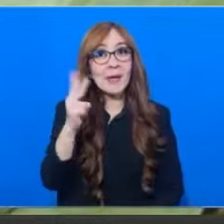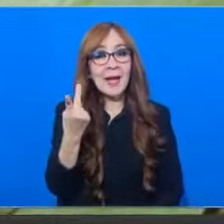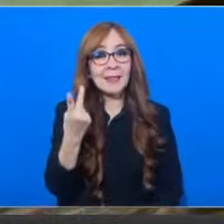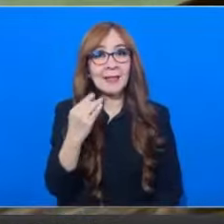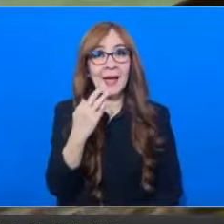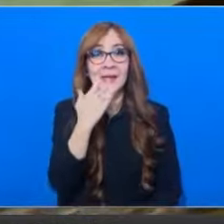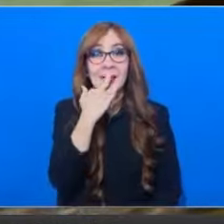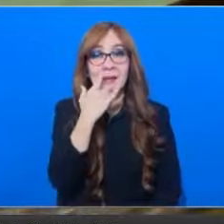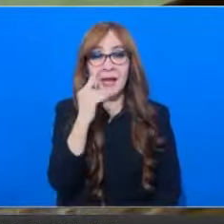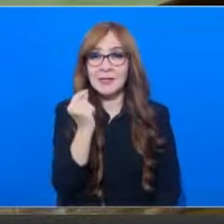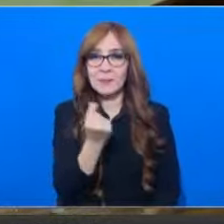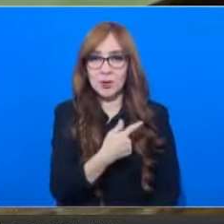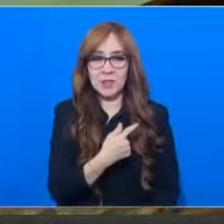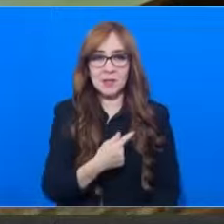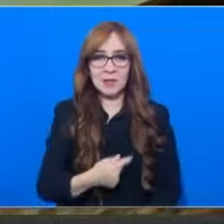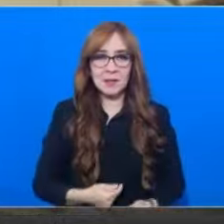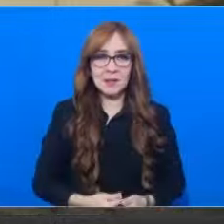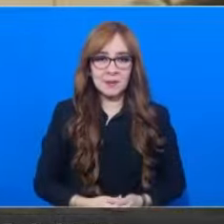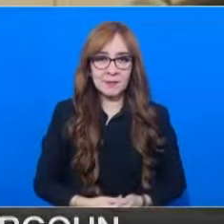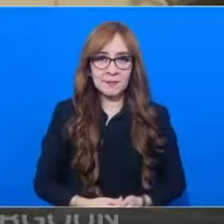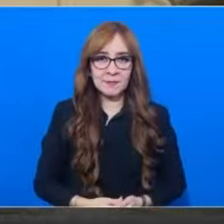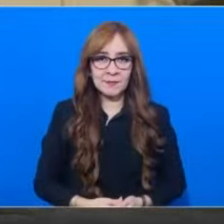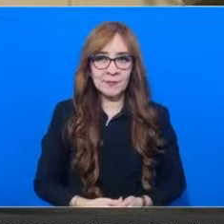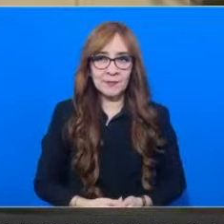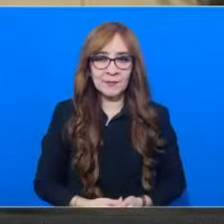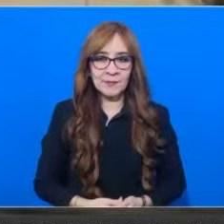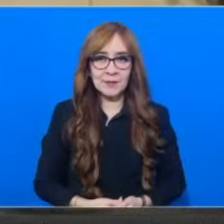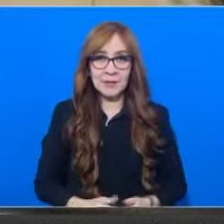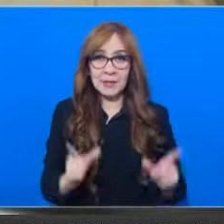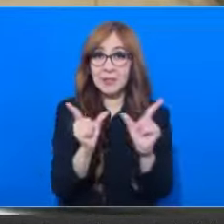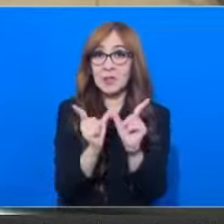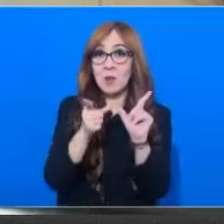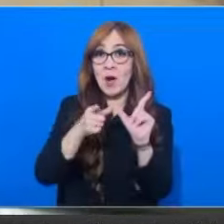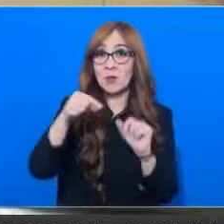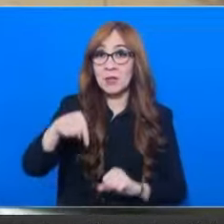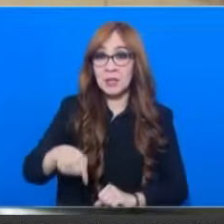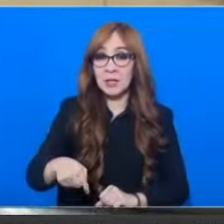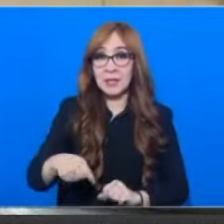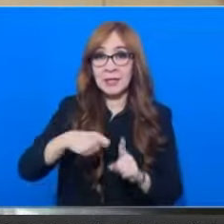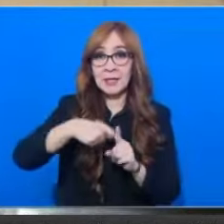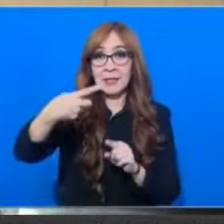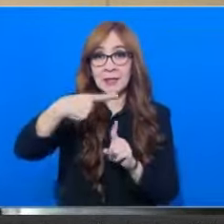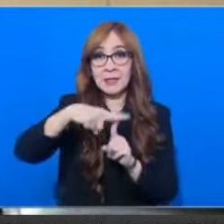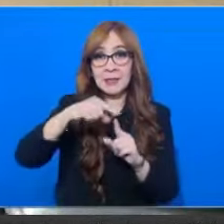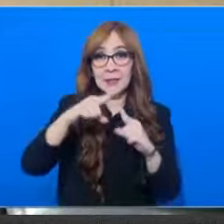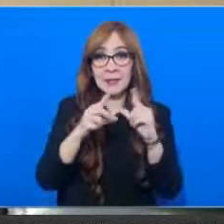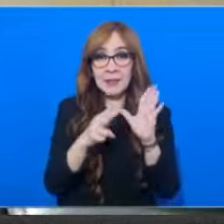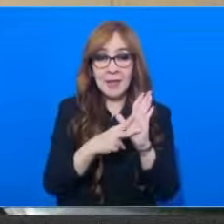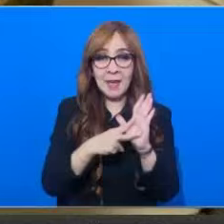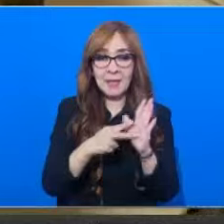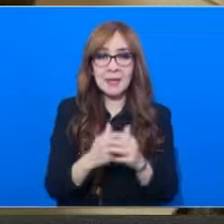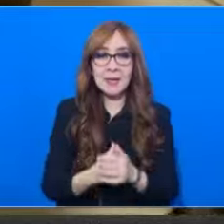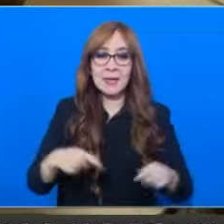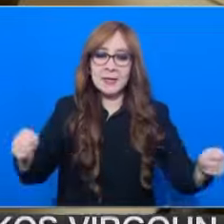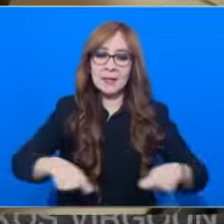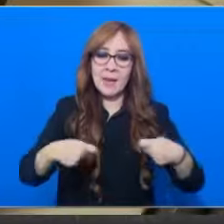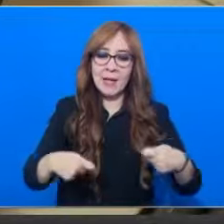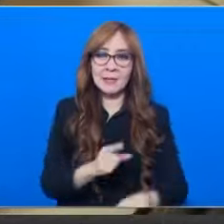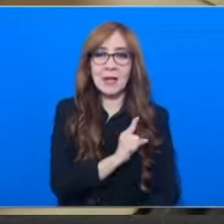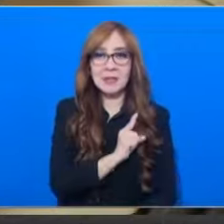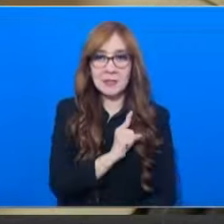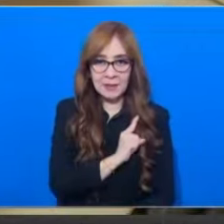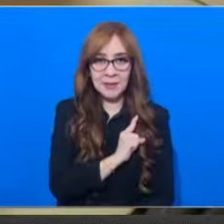sate marangi kebanyakan. Di rumah produksi ini, ketan bakar juga dibuat sendiri menggunakan beras ketan. Saya pun mulai menyiapkan beras ketan yang